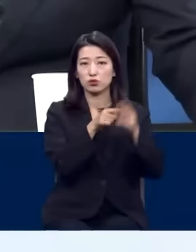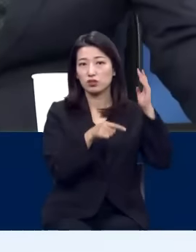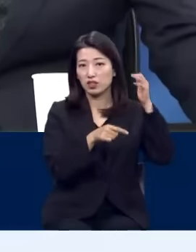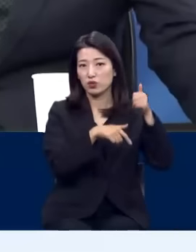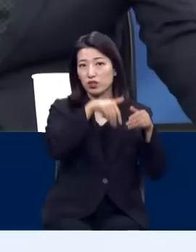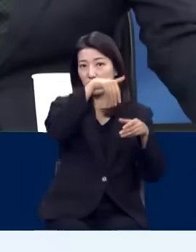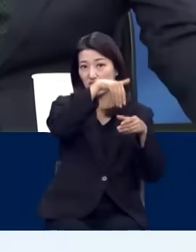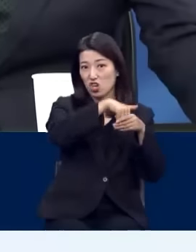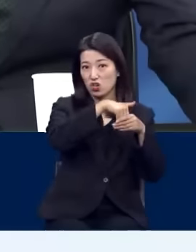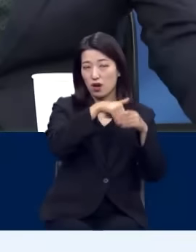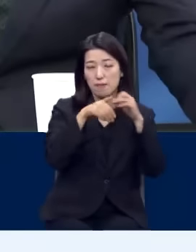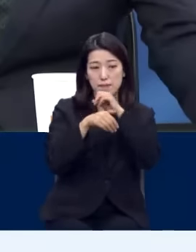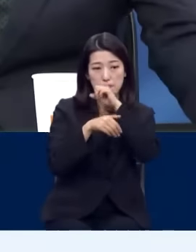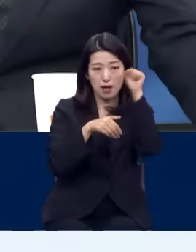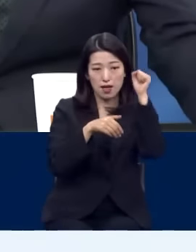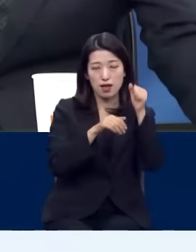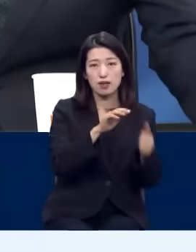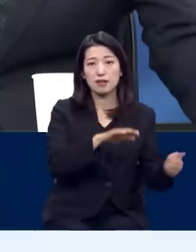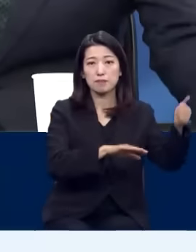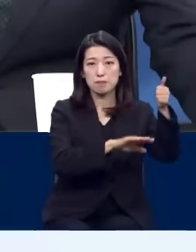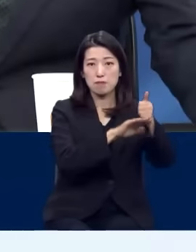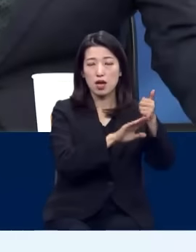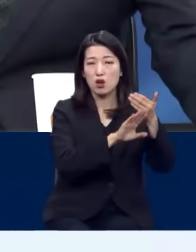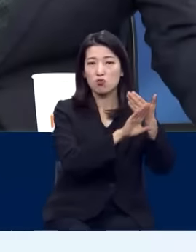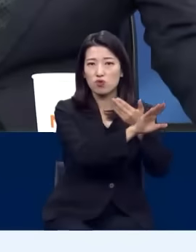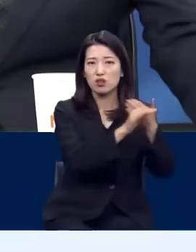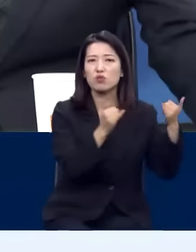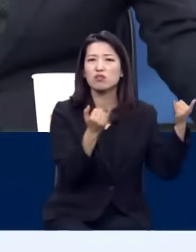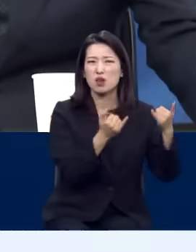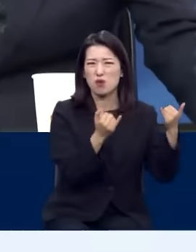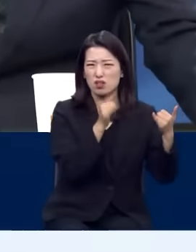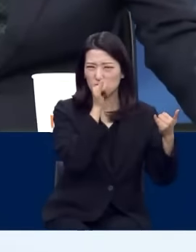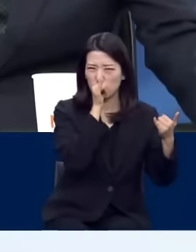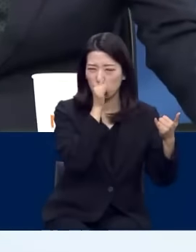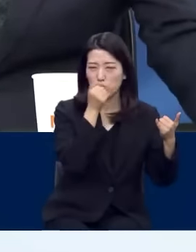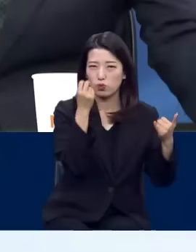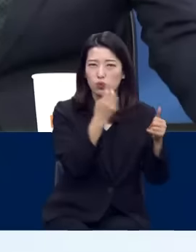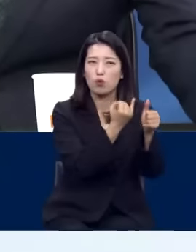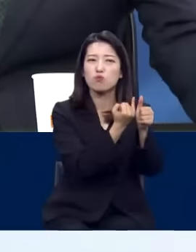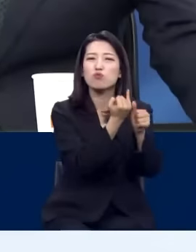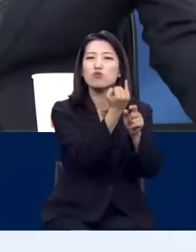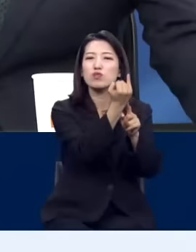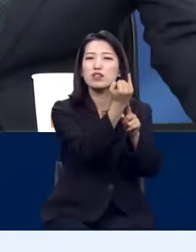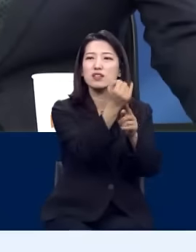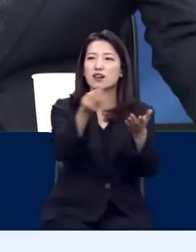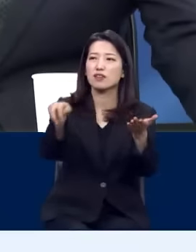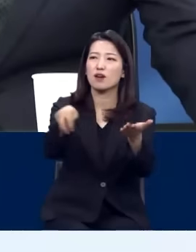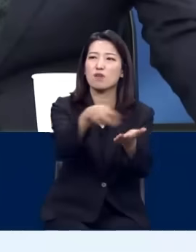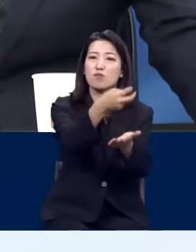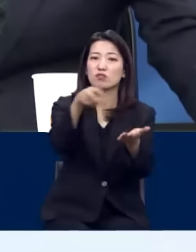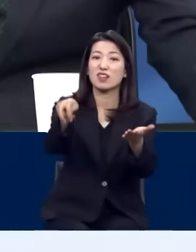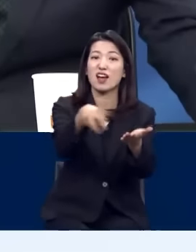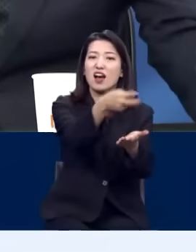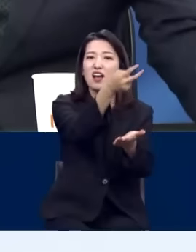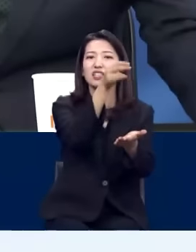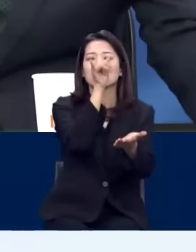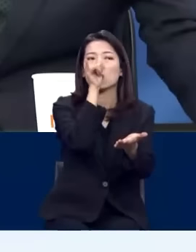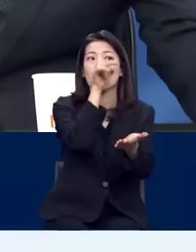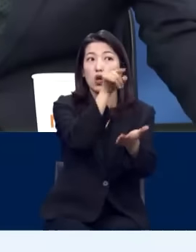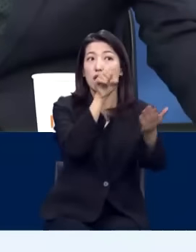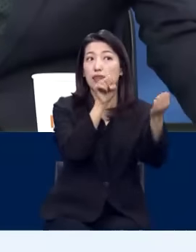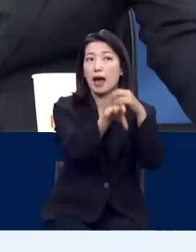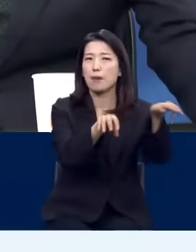물론이고 최근까지도 이제 명태 씨가 김건희 여사에게 문자를 보냈다는 보도도 있어요 물론 김건희 여사는 답변하지 않았다는 겁니다만음